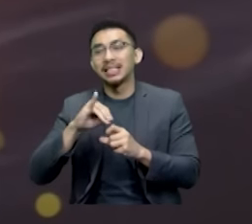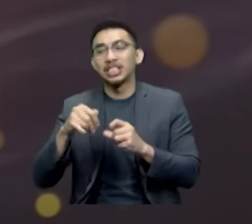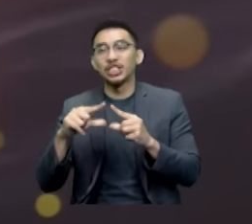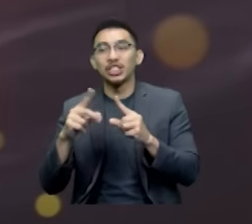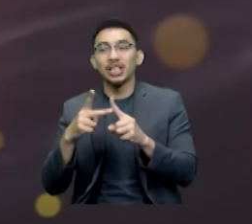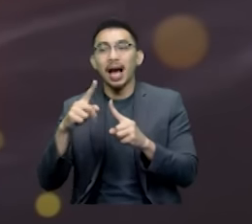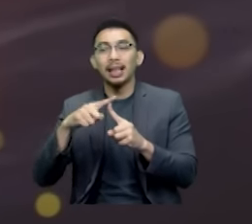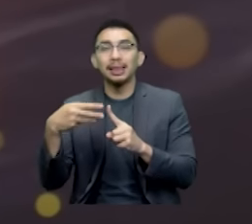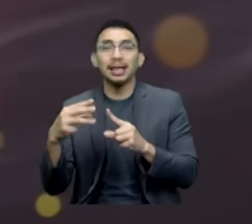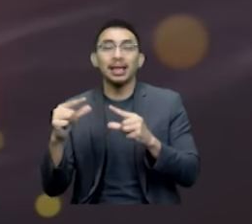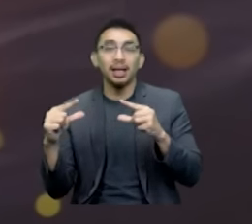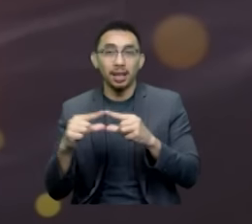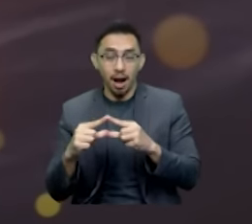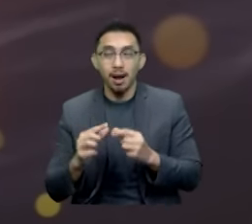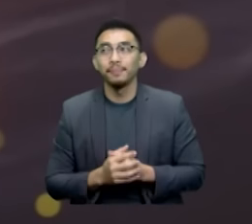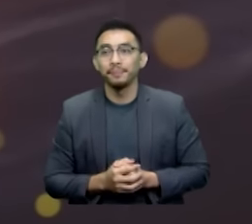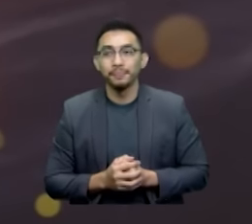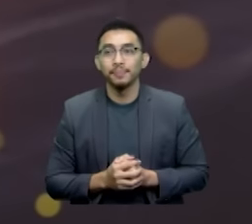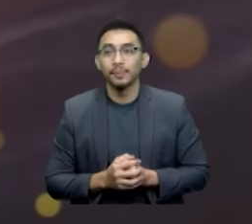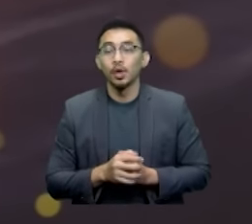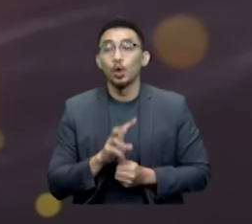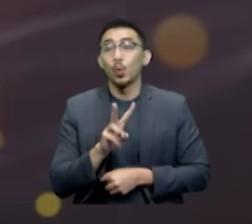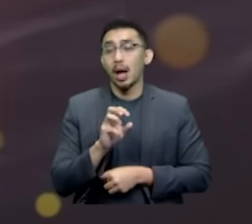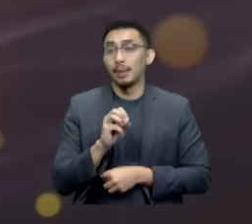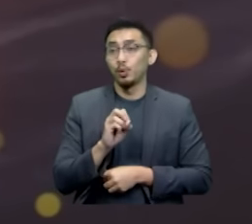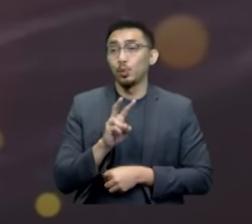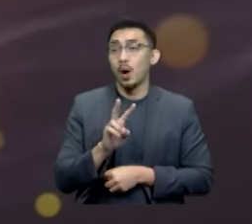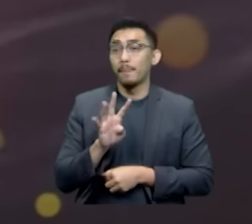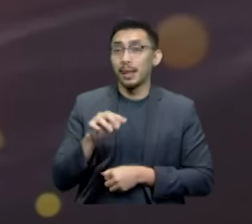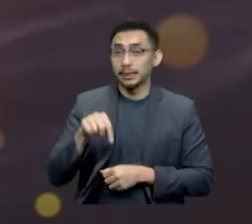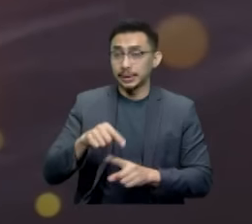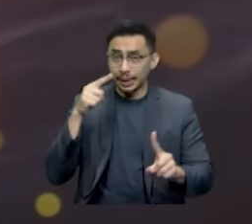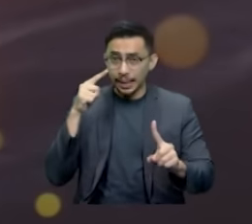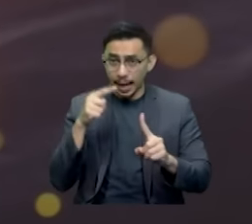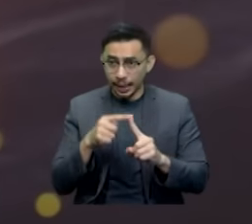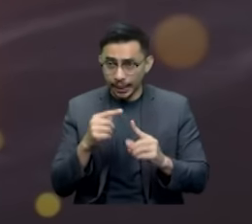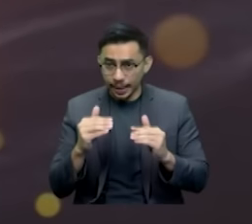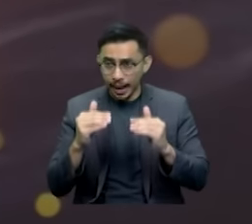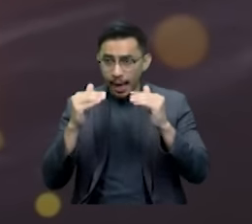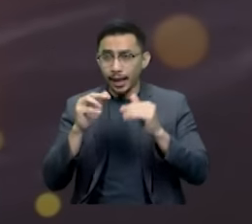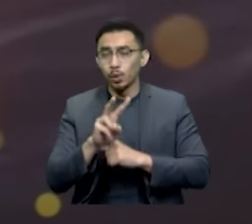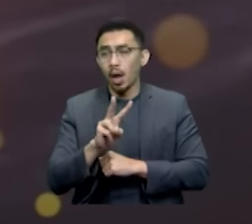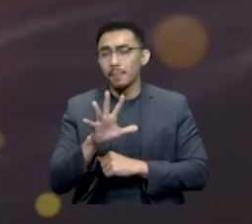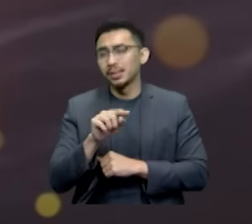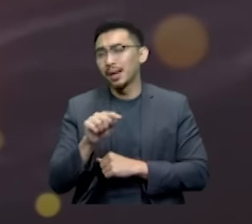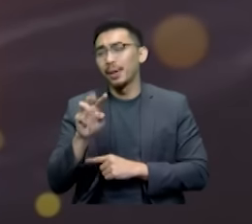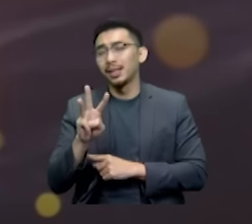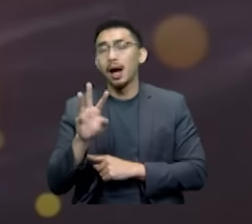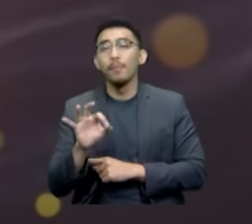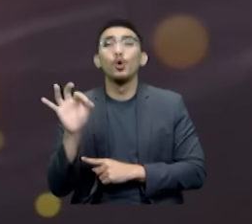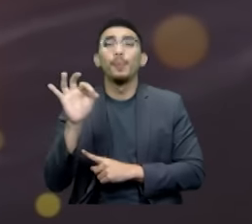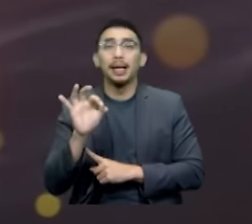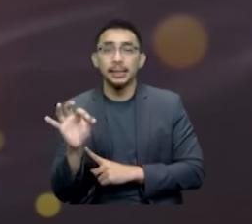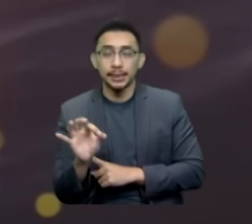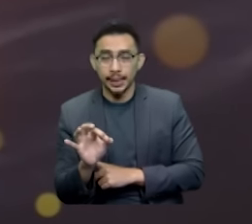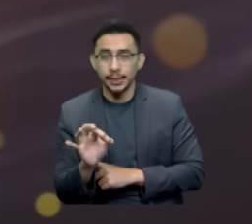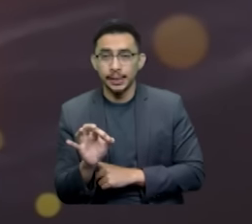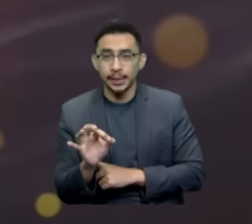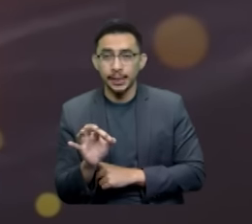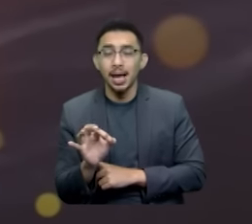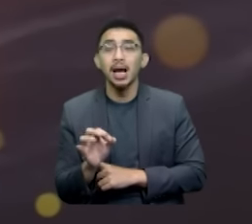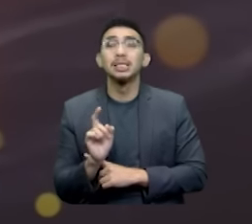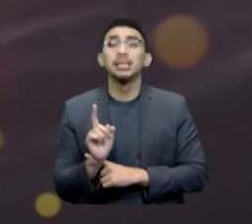target kami sekitar 25% sampai 30%. Nah, itu juga tidak terlepas dari kontribusi